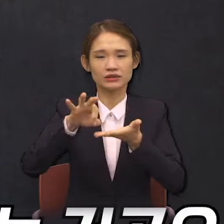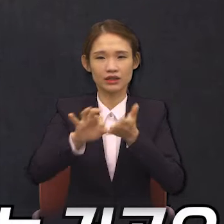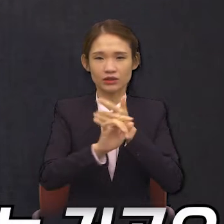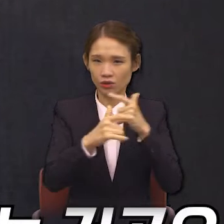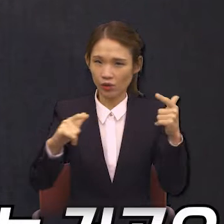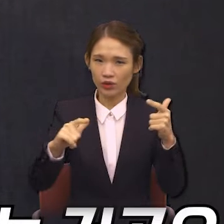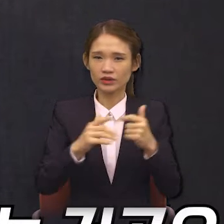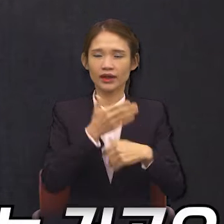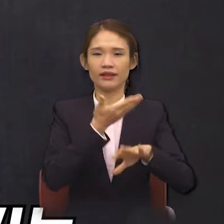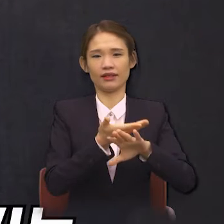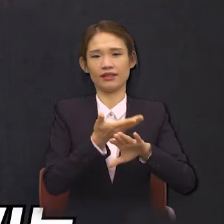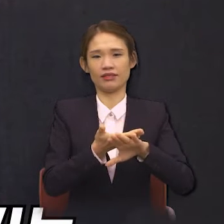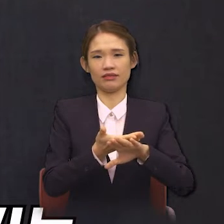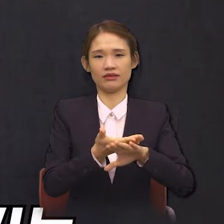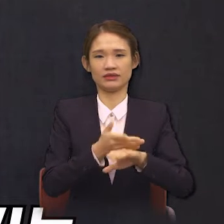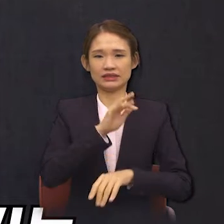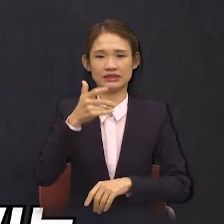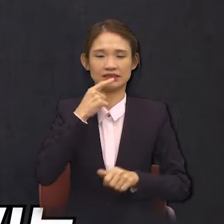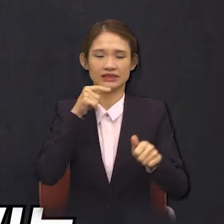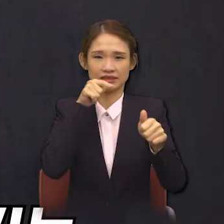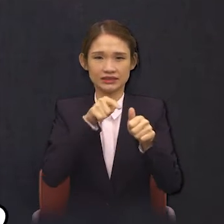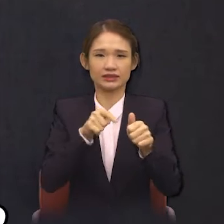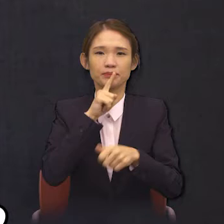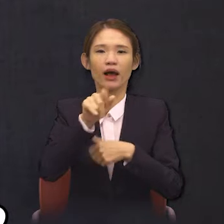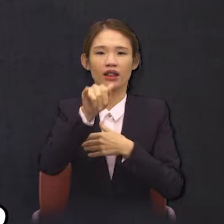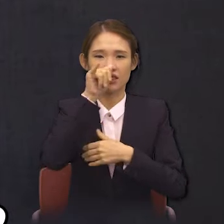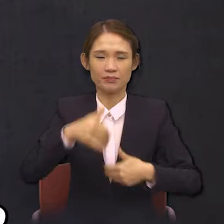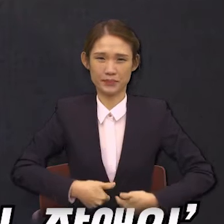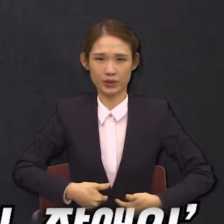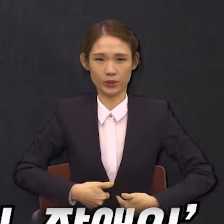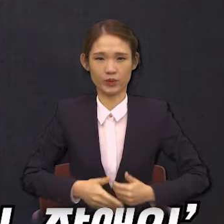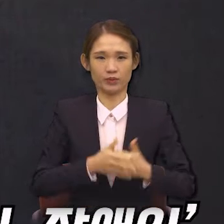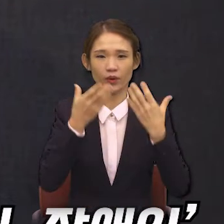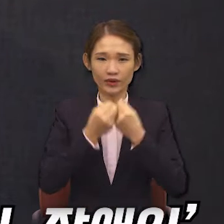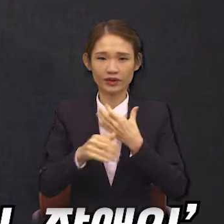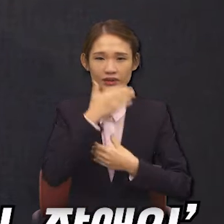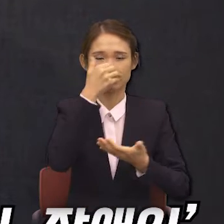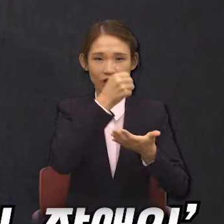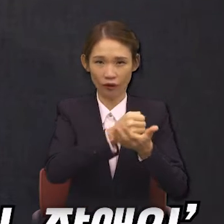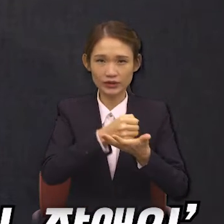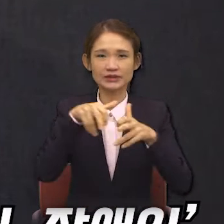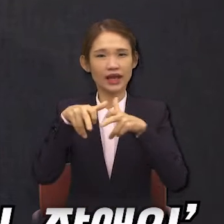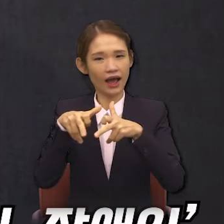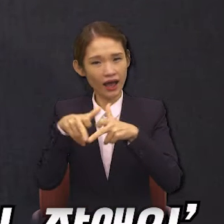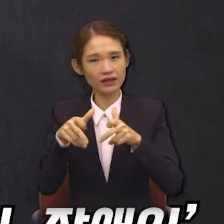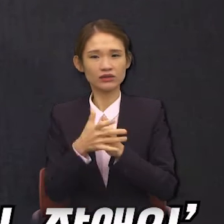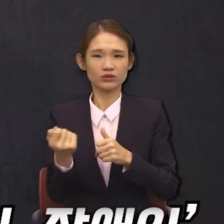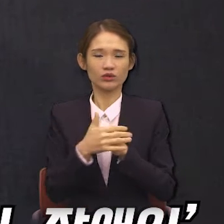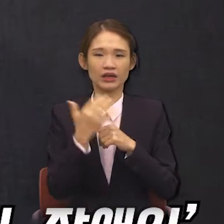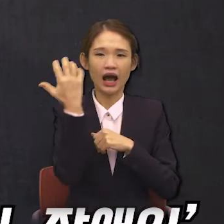따라서 달라지는 거고요. 어쨌든 뭐 지칭하는 말이 있긴 있어야 되는 거잖아요. 네. 우리가 정상인 뭐